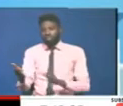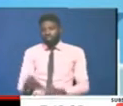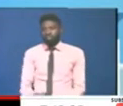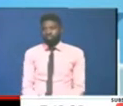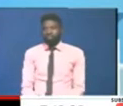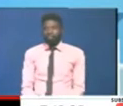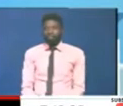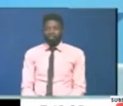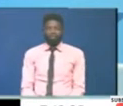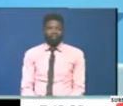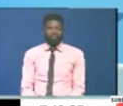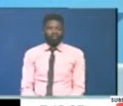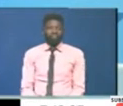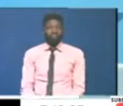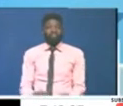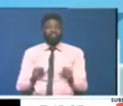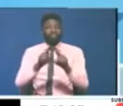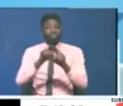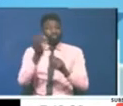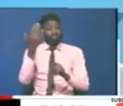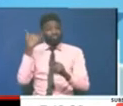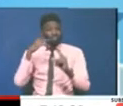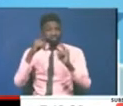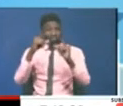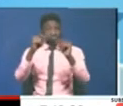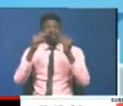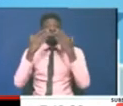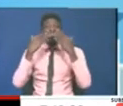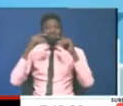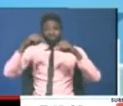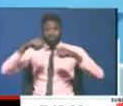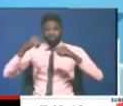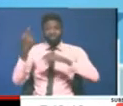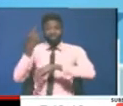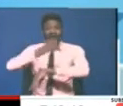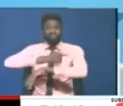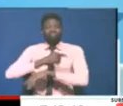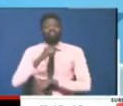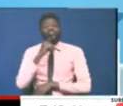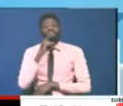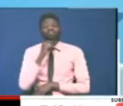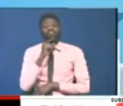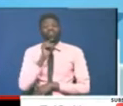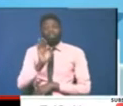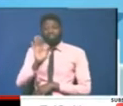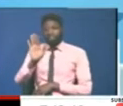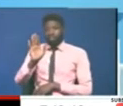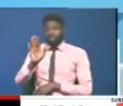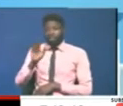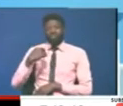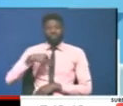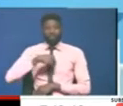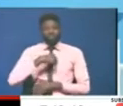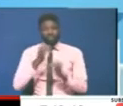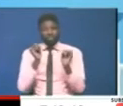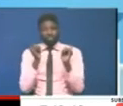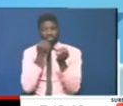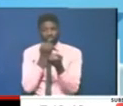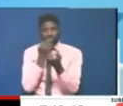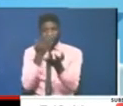Na mtazamaji, kama nilivyokuwa nimekudokezea hapo awali, unafahamu kwamba leo ni siku ya kina baba ulimwenguni. Tumekuandalia taarifa hapa ambapo Jumapili hii